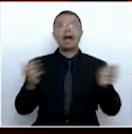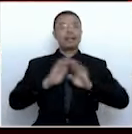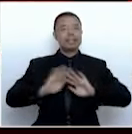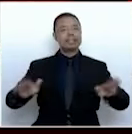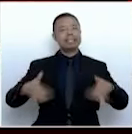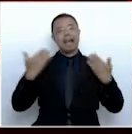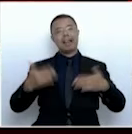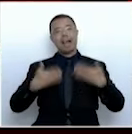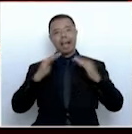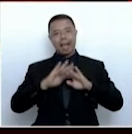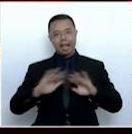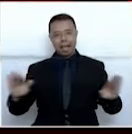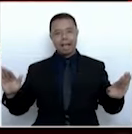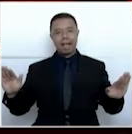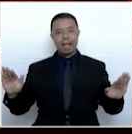Sejahtera.